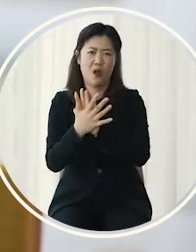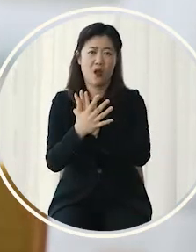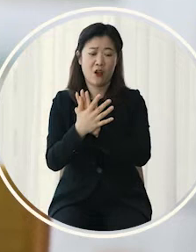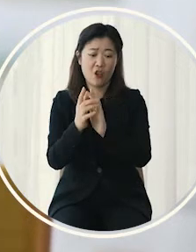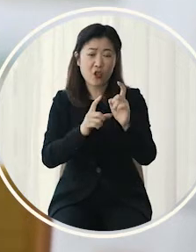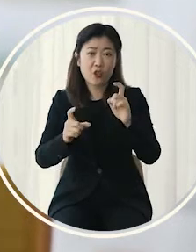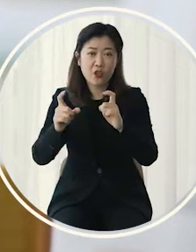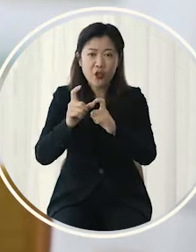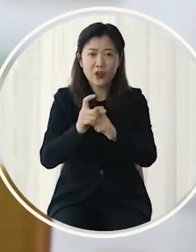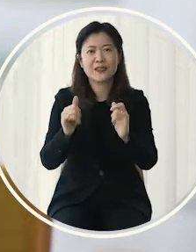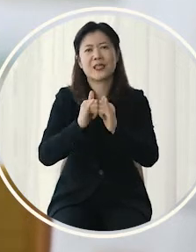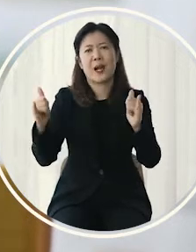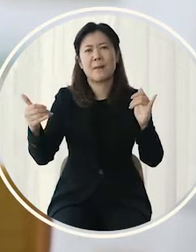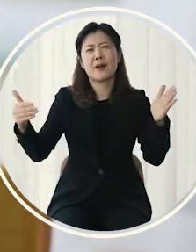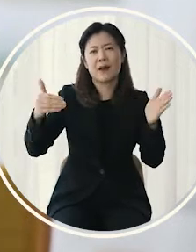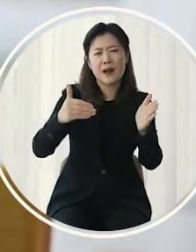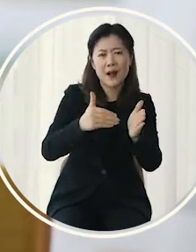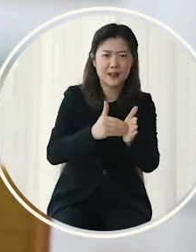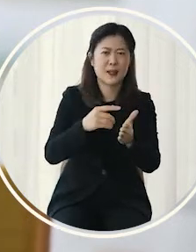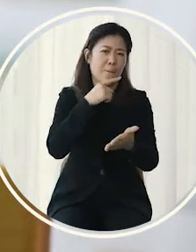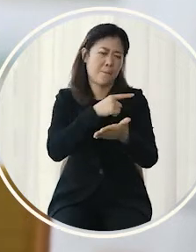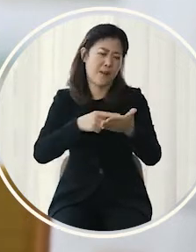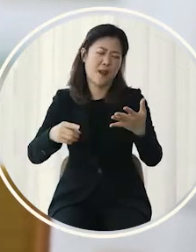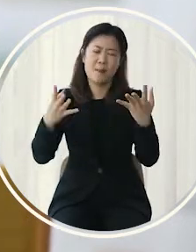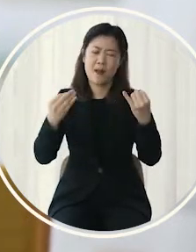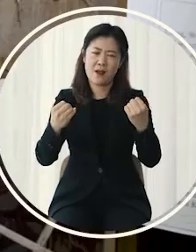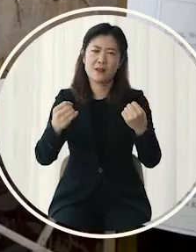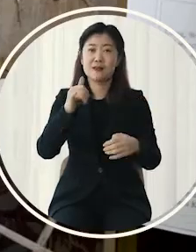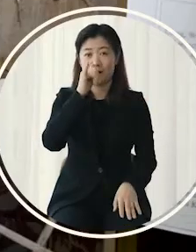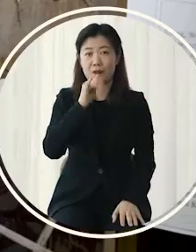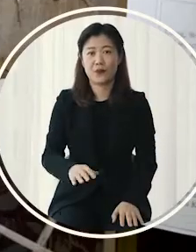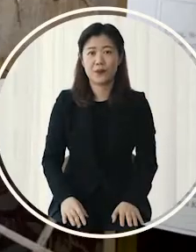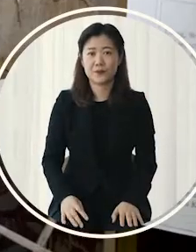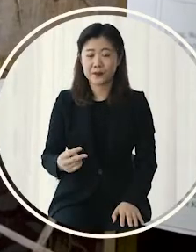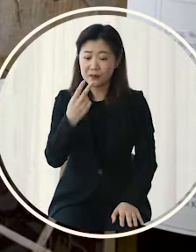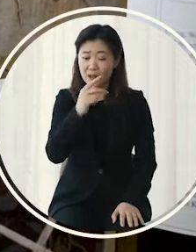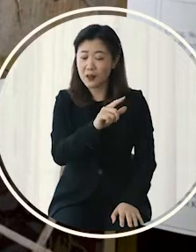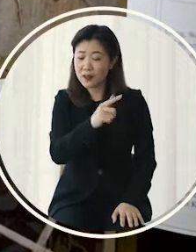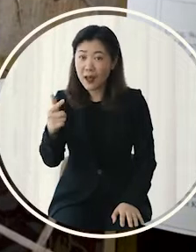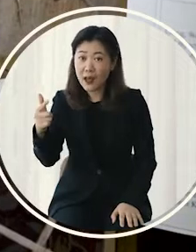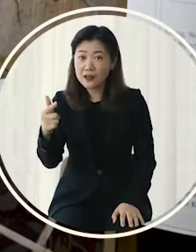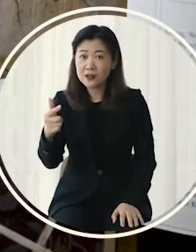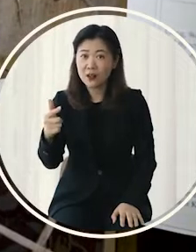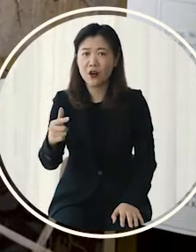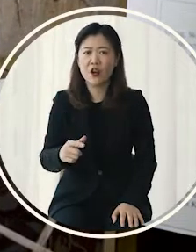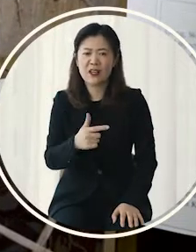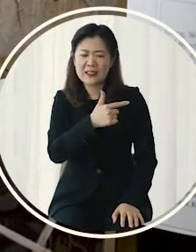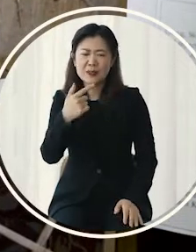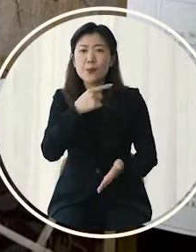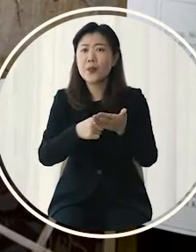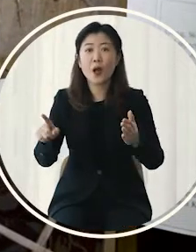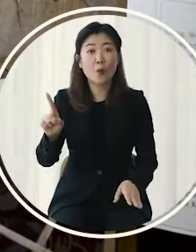더 나아가서는 사람들에게도 굉장히 영향을 미치고 있어요. 네, 생물 다양성에 가장 영향을 미치는